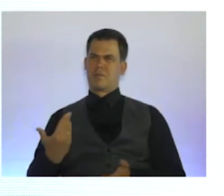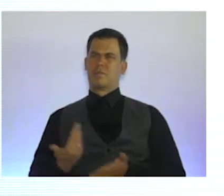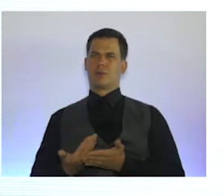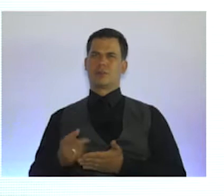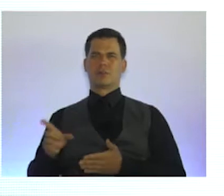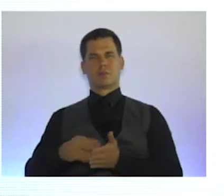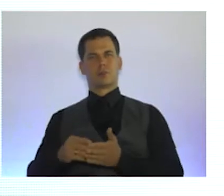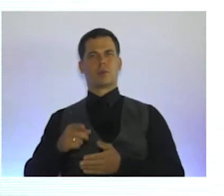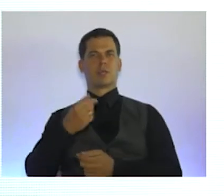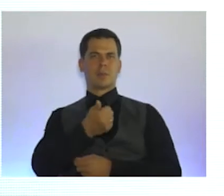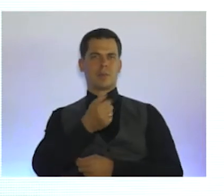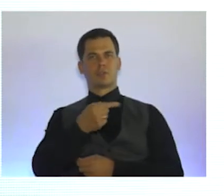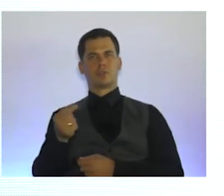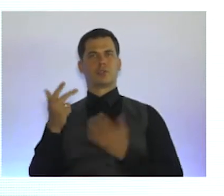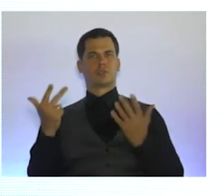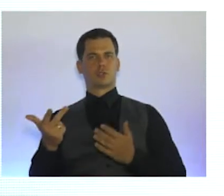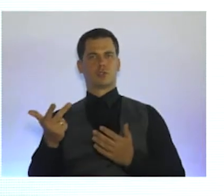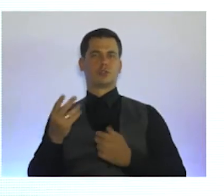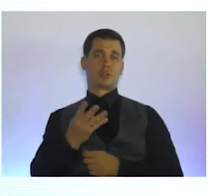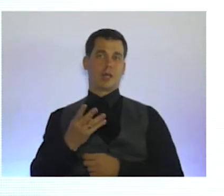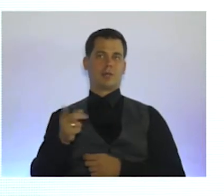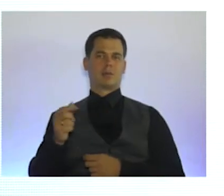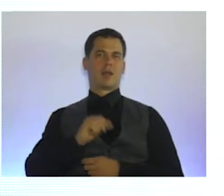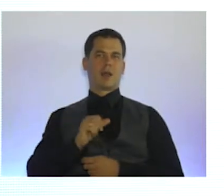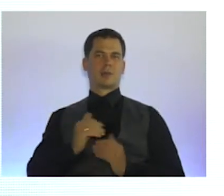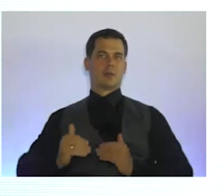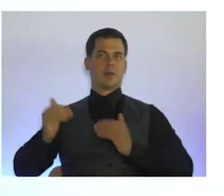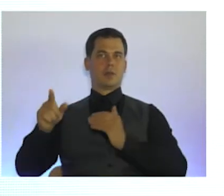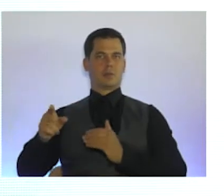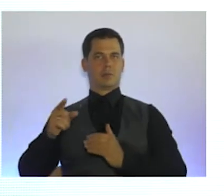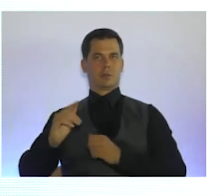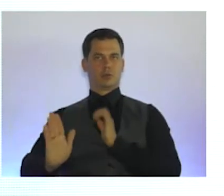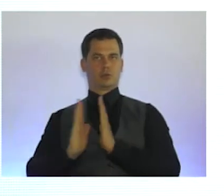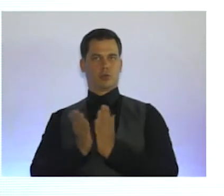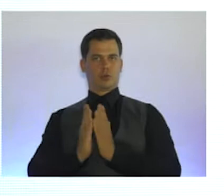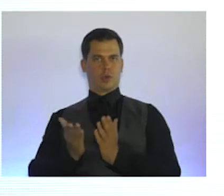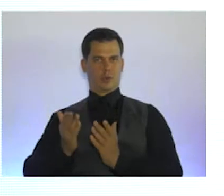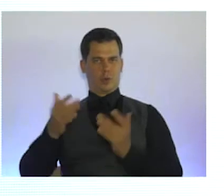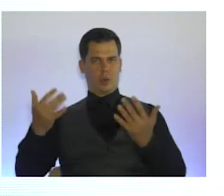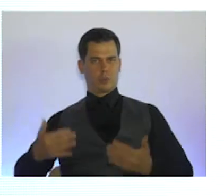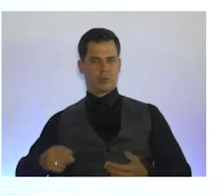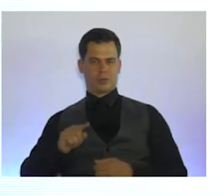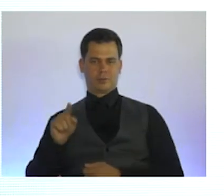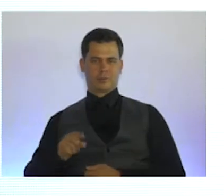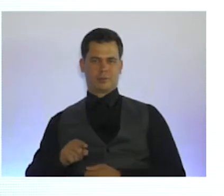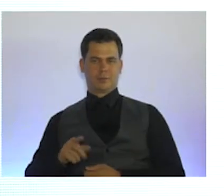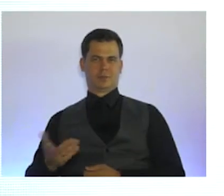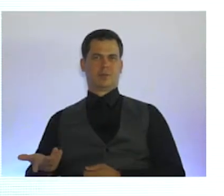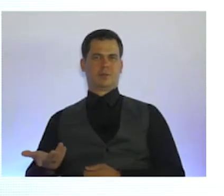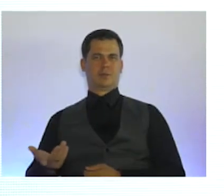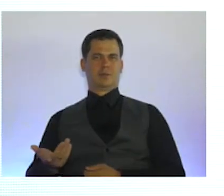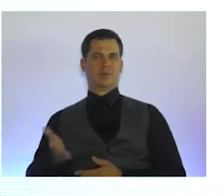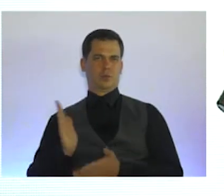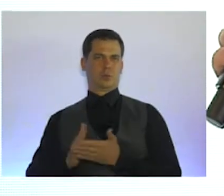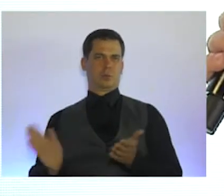klasy 1, 3 czy 4 nawet teraz podręcznik informatyki w dzisiejszych czasach. Czy ten czas przeminie kiedyś? Mam